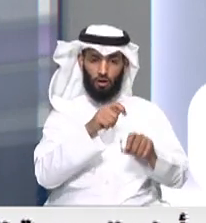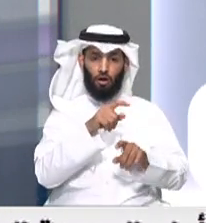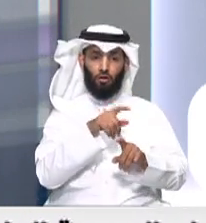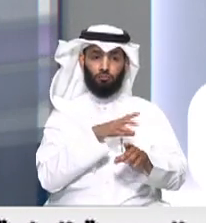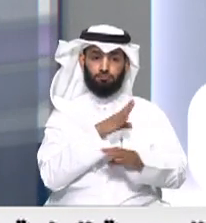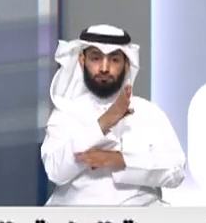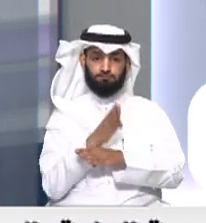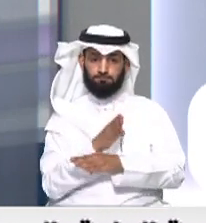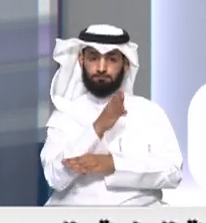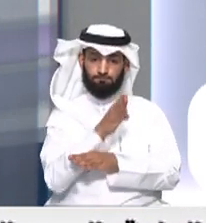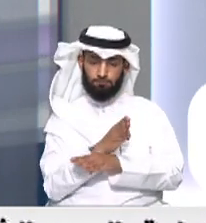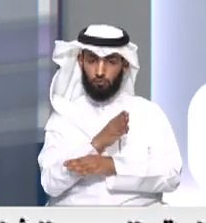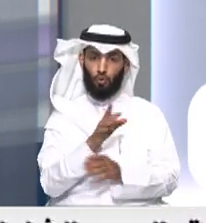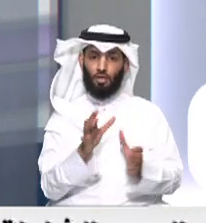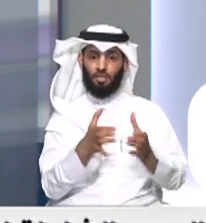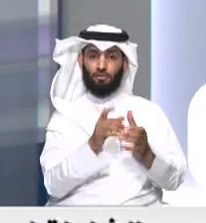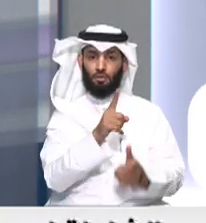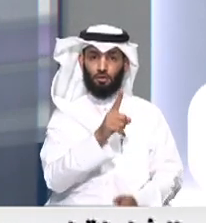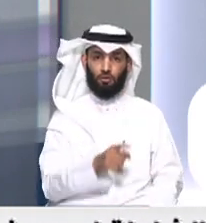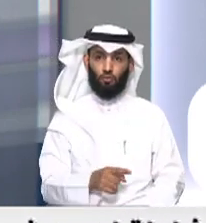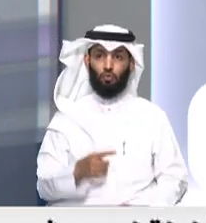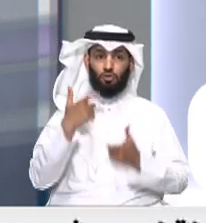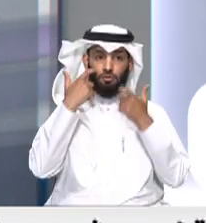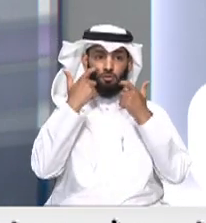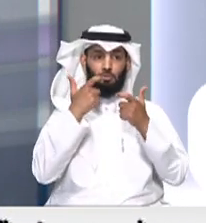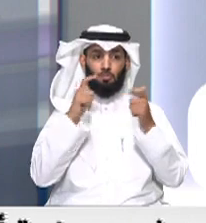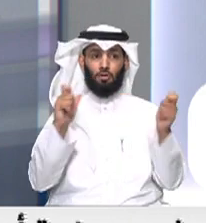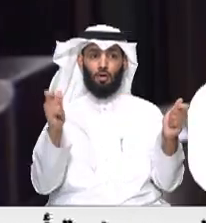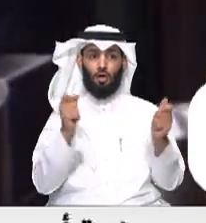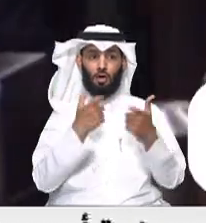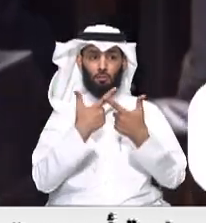لبنان، محذرا من حرب شاملة.